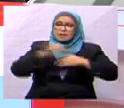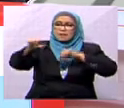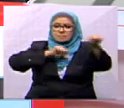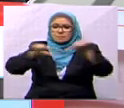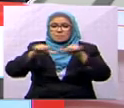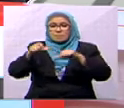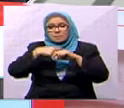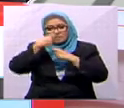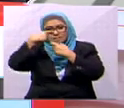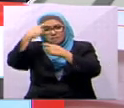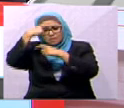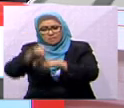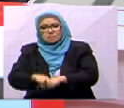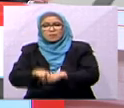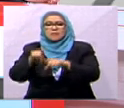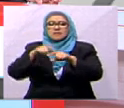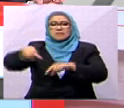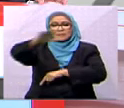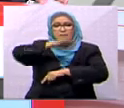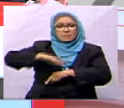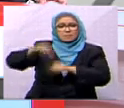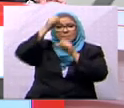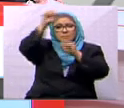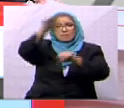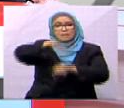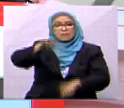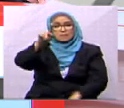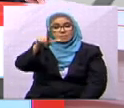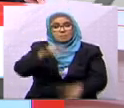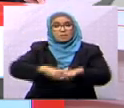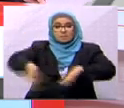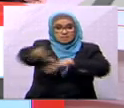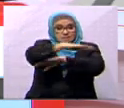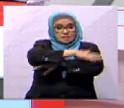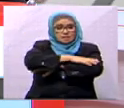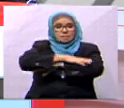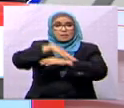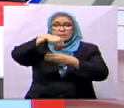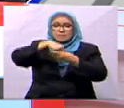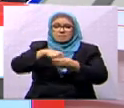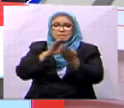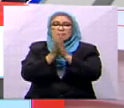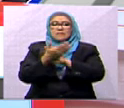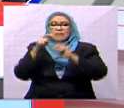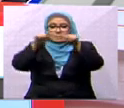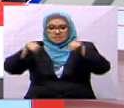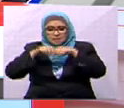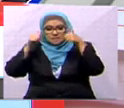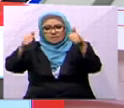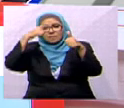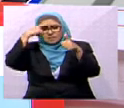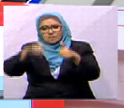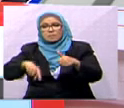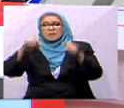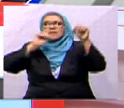di sekitar Kuala Lumpur. Lembah Pantai menjadi destinasi pertama untuk Festa Sehati yang berlangsung hari ini bermula 2